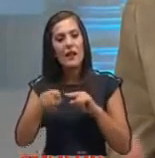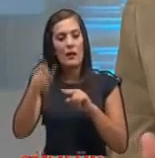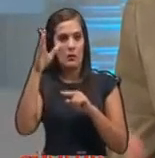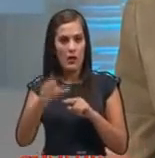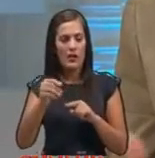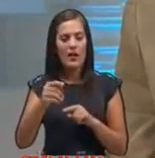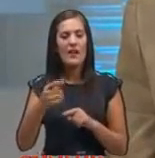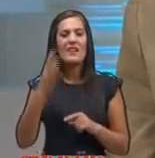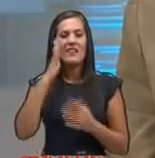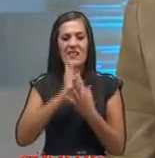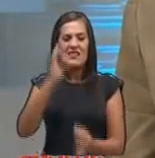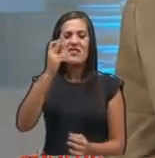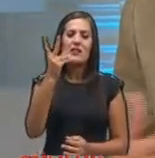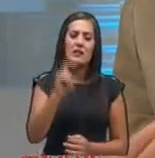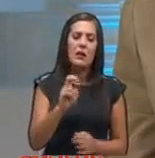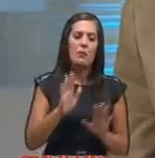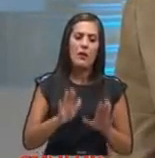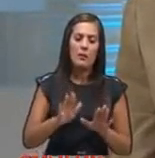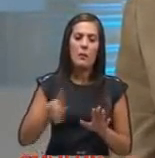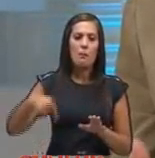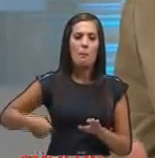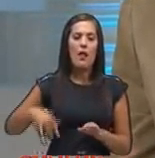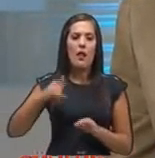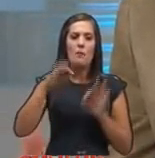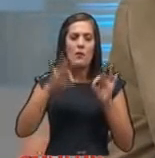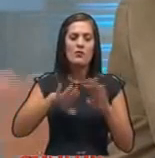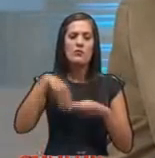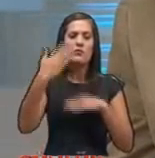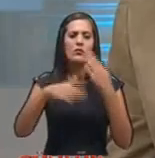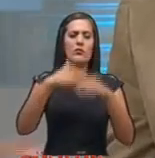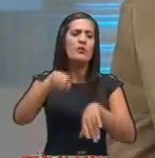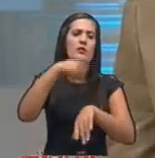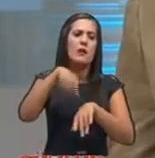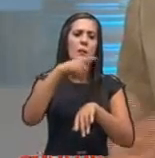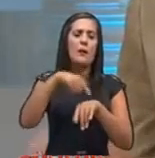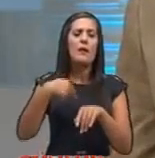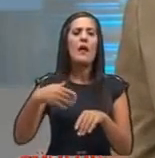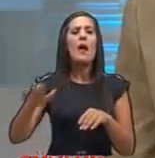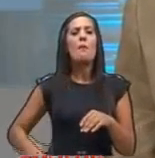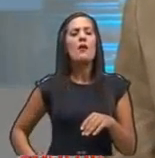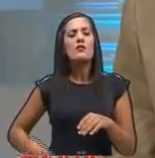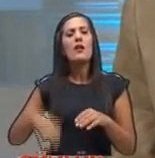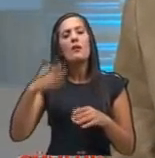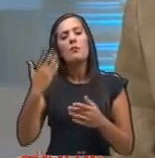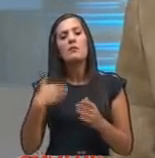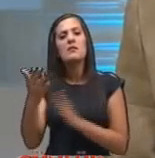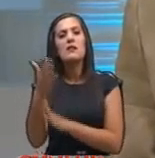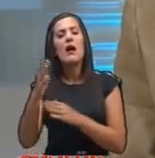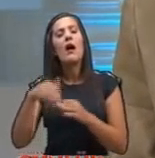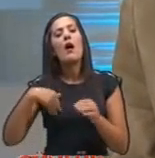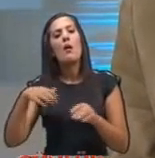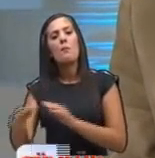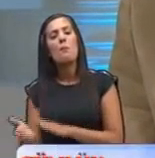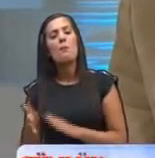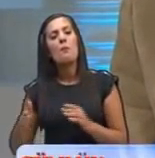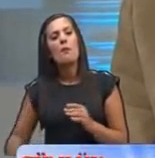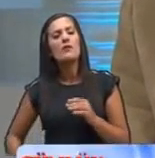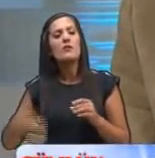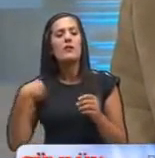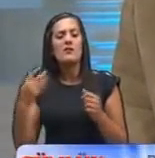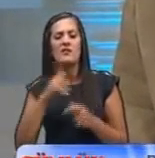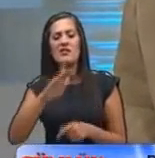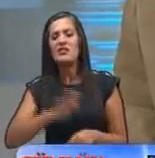yani kişi hikayeyi böyle verir. Önce bel ağrısıyla başladı. Bir süre sonra buna bacağındaki, örneğin sağ bacağındaki şikayetler eklendi.